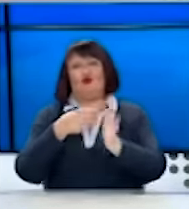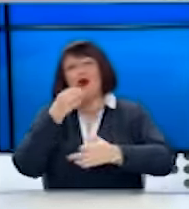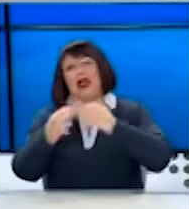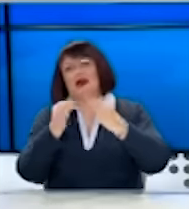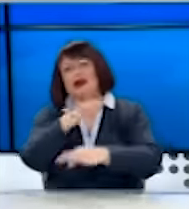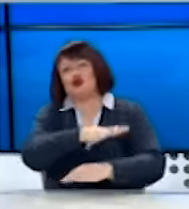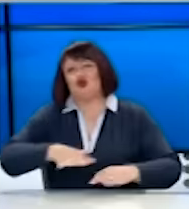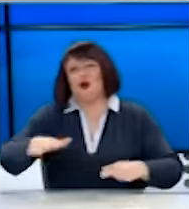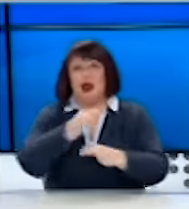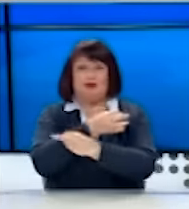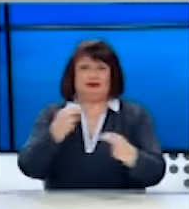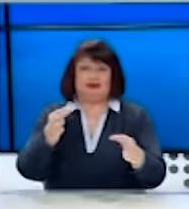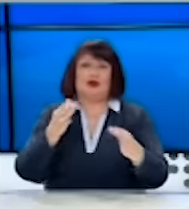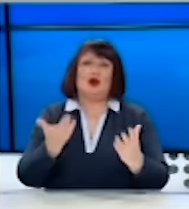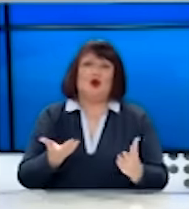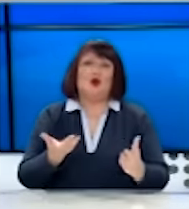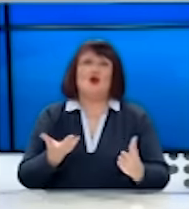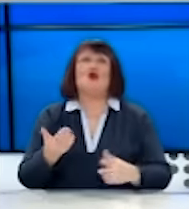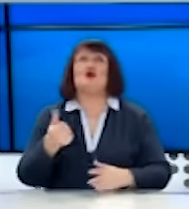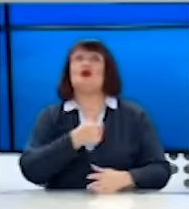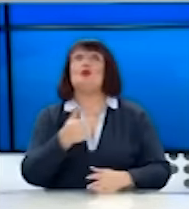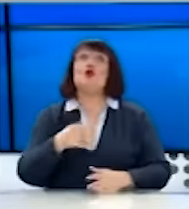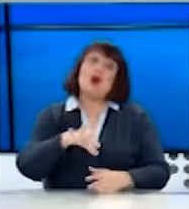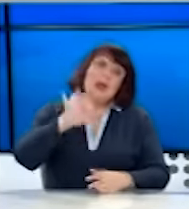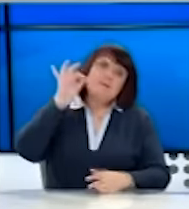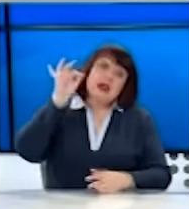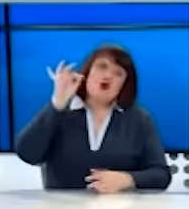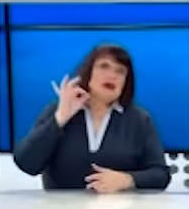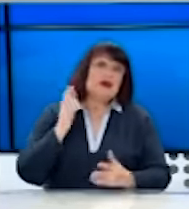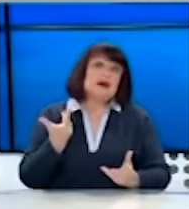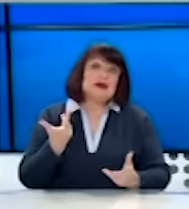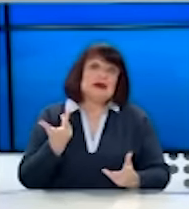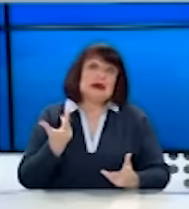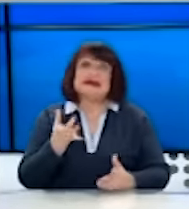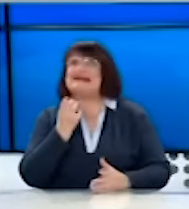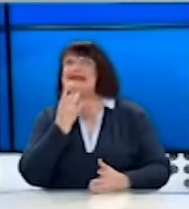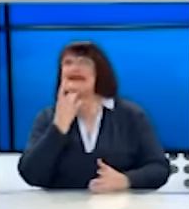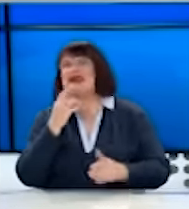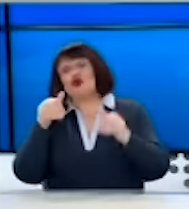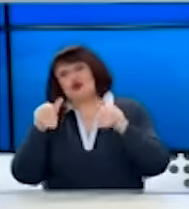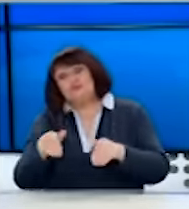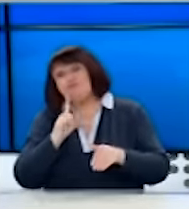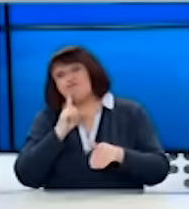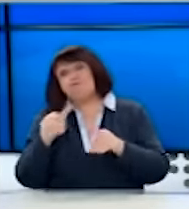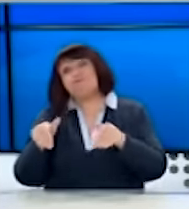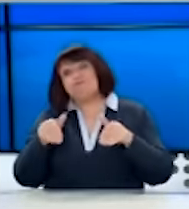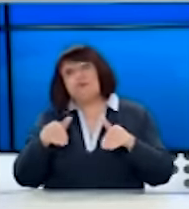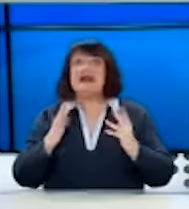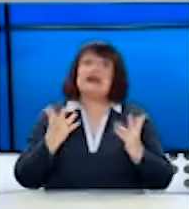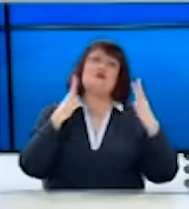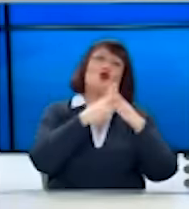μας, ότι δήθεν οι μοναδικές επιλογές είναι ή επώδυνος συμβιβασμός ή